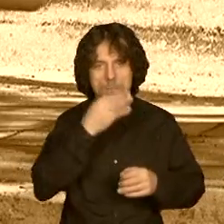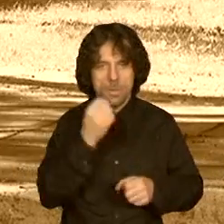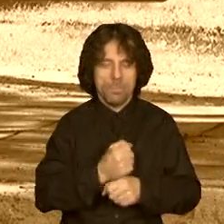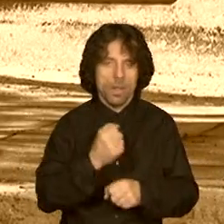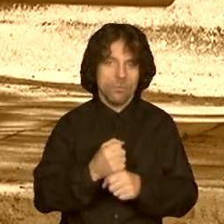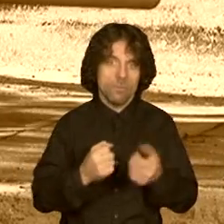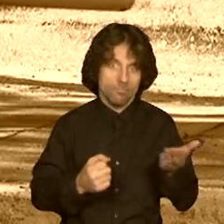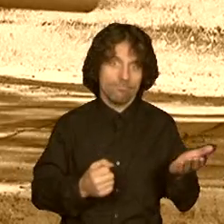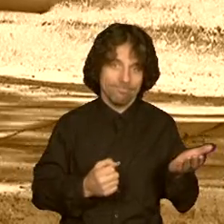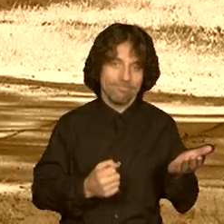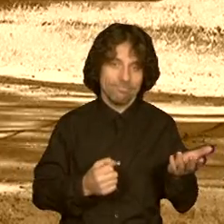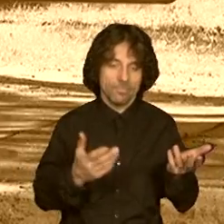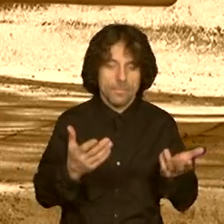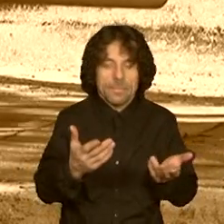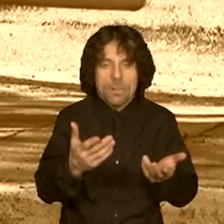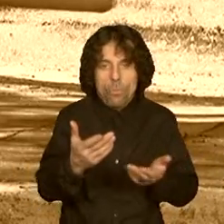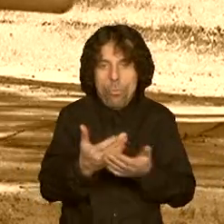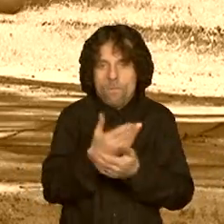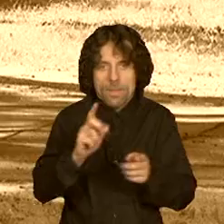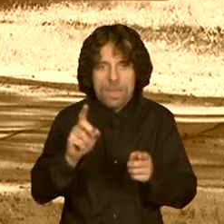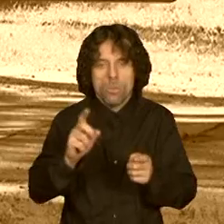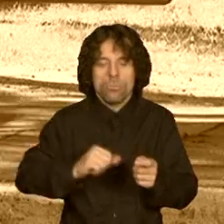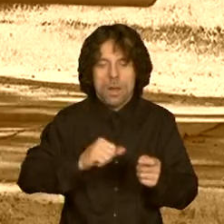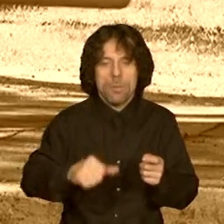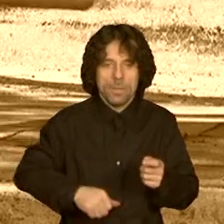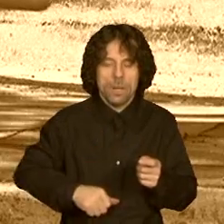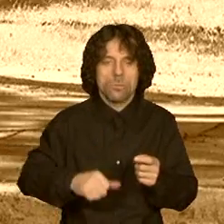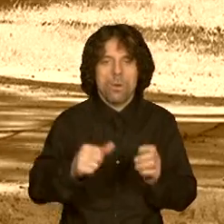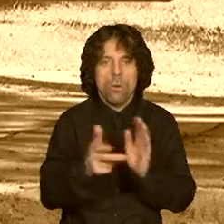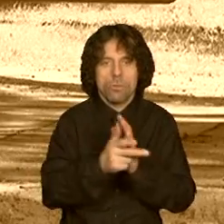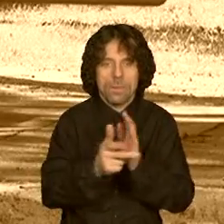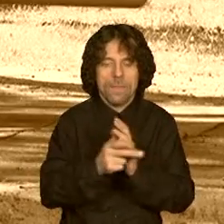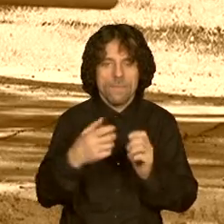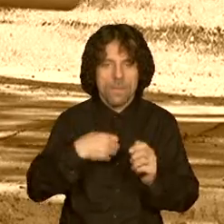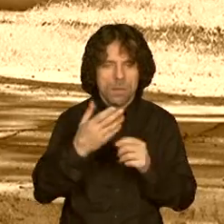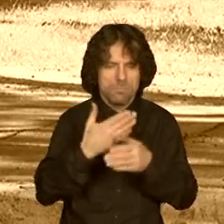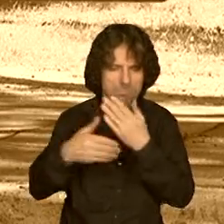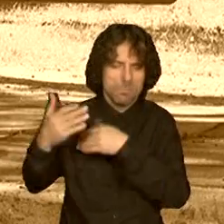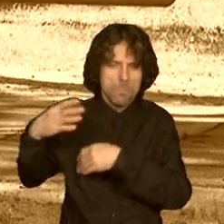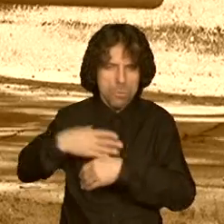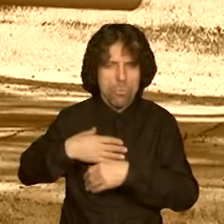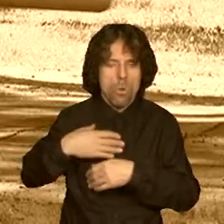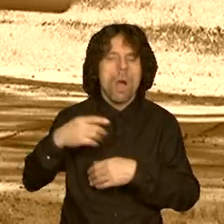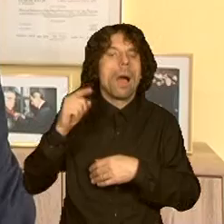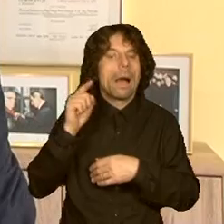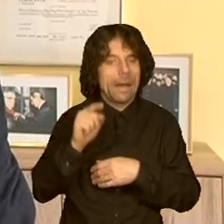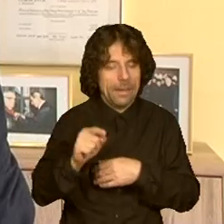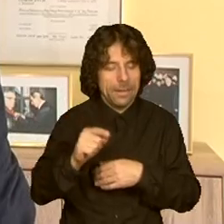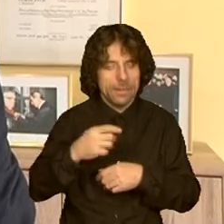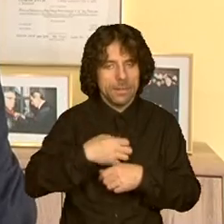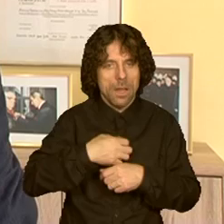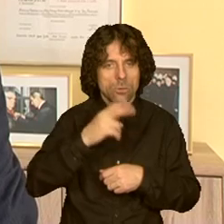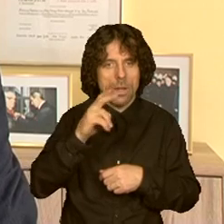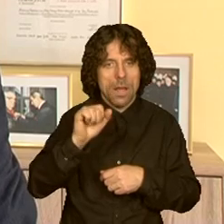odpręży, to będzie lepiej pracował. Nie jest to nic nowego, bo to już wymyślili kapitaliści w XVIII wieku, ale